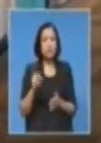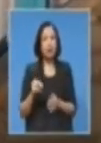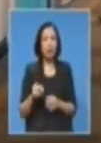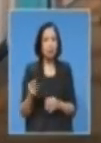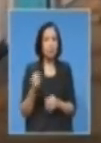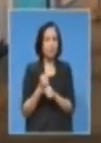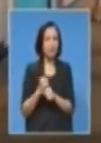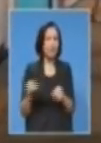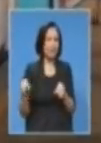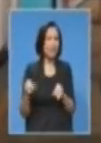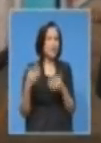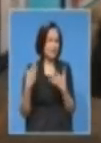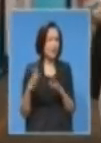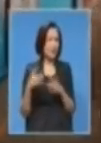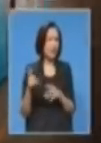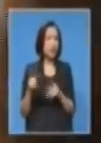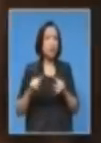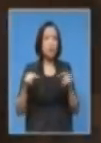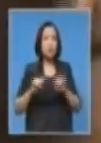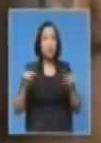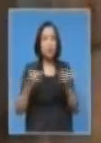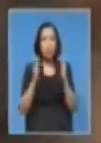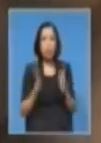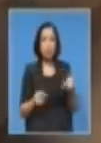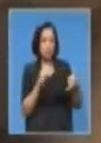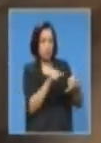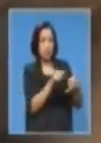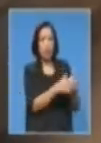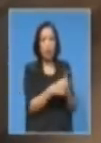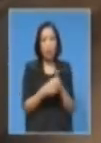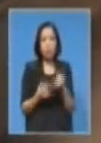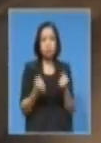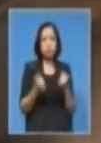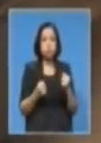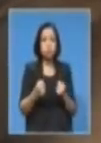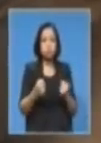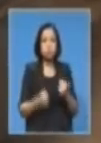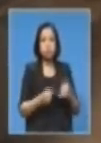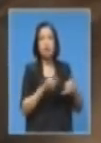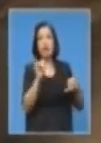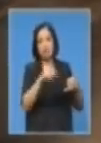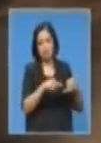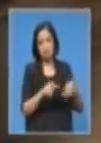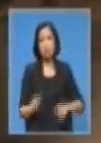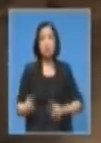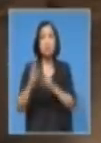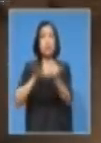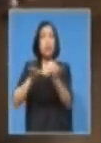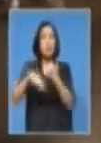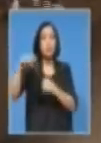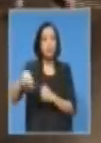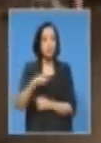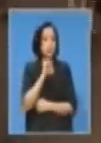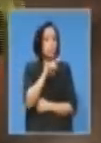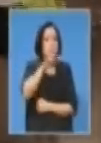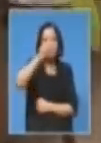ะแล้วแต่ยังไม่มีคนเดินรถท่านจะเลือกคนเดินรถเลย ครับก็ทางกระทรวงคมนาคมก็เร่งดำเนินการในเรื่